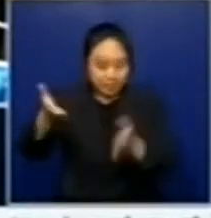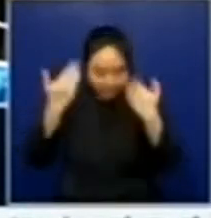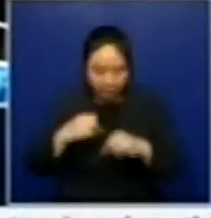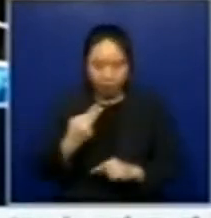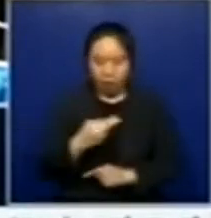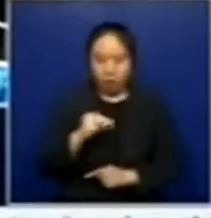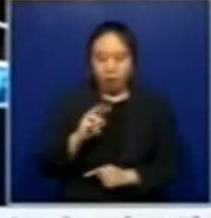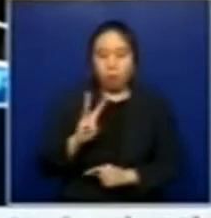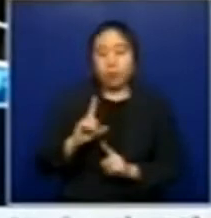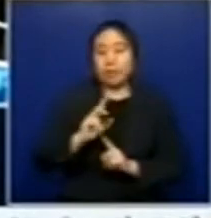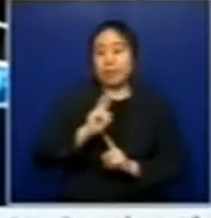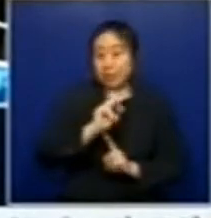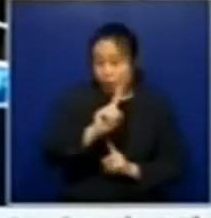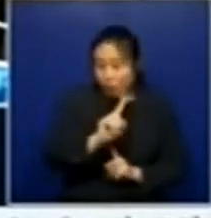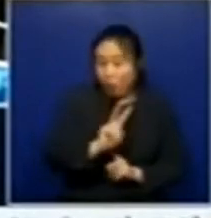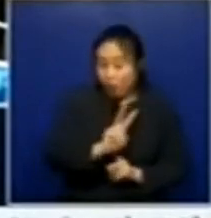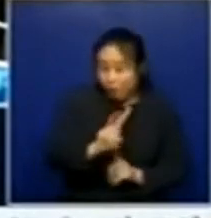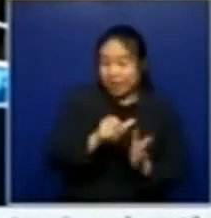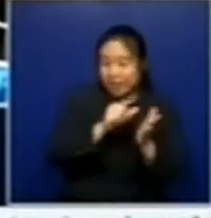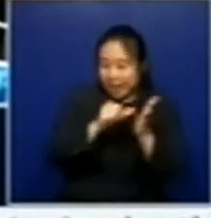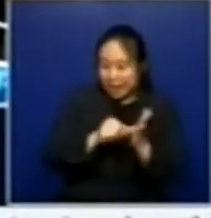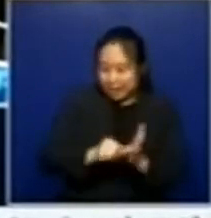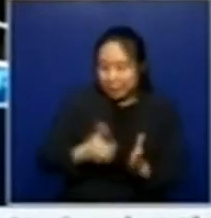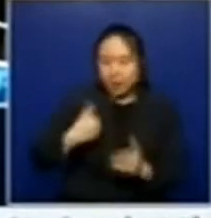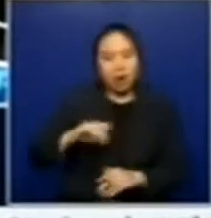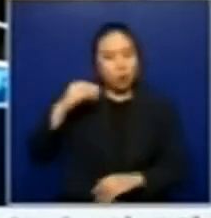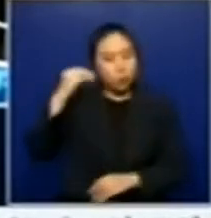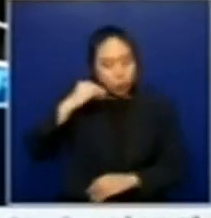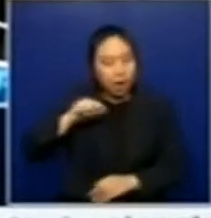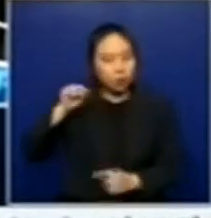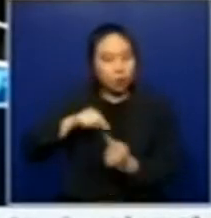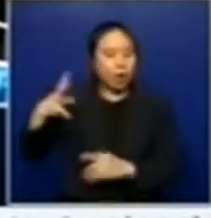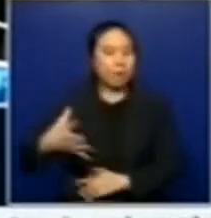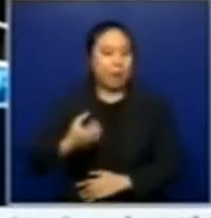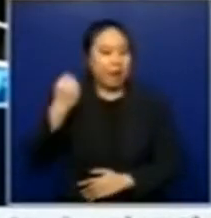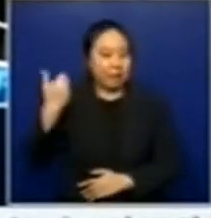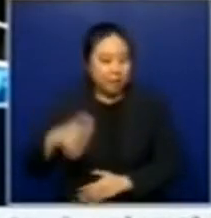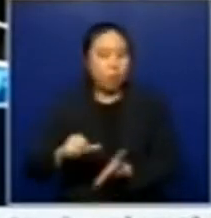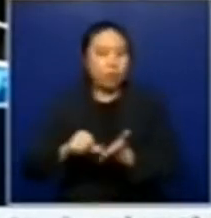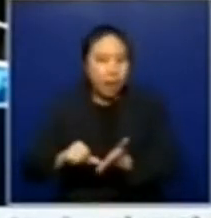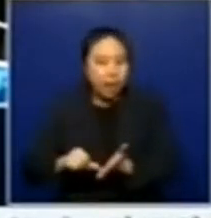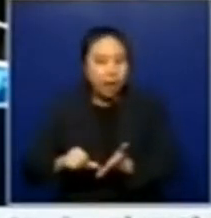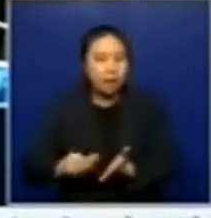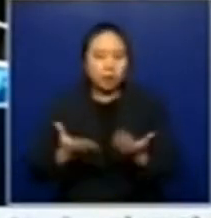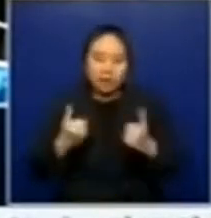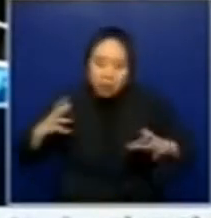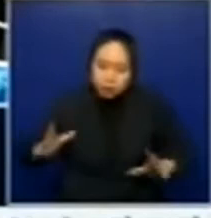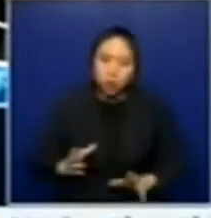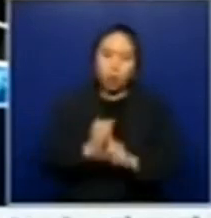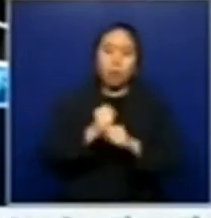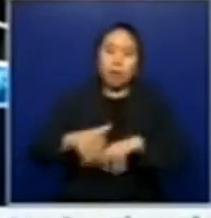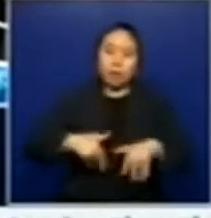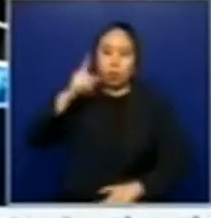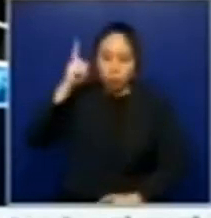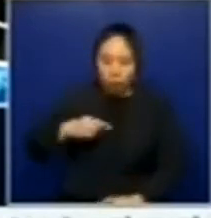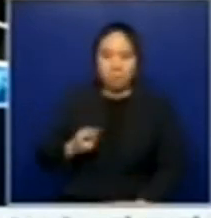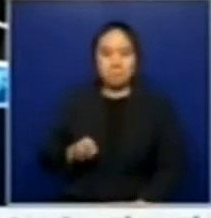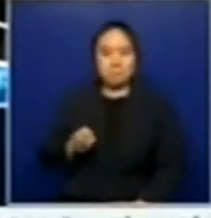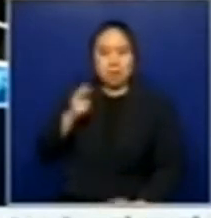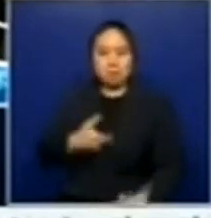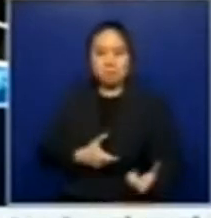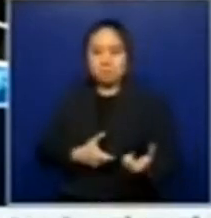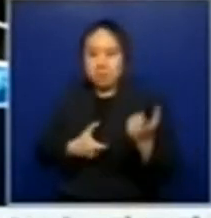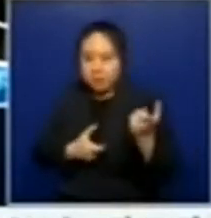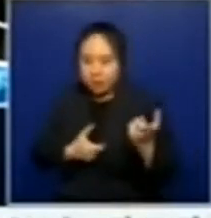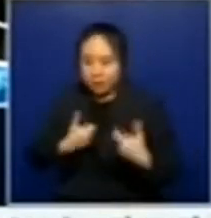ายครั้งครับและทุกครั้งที่แก้เกิดขึ้นหลังจากการทำรัฐประหารสรุปประชาชนต้องถือปืนออกไปใช่ไหมครับถึงจะแก้กฎหมาย